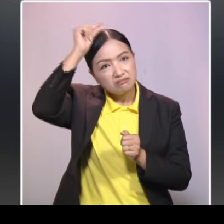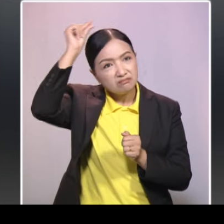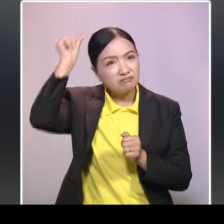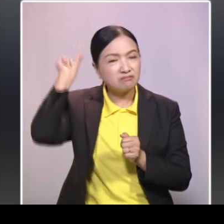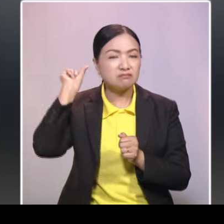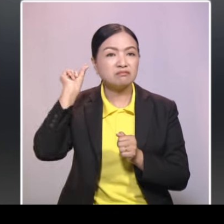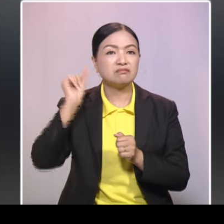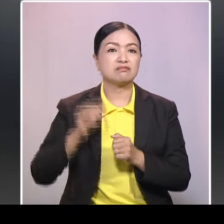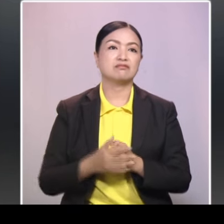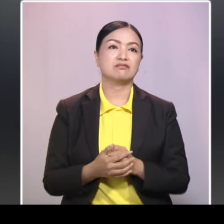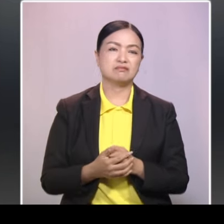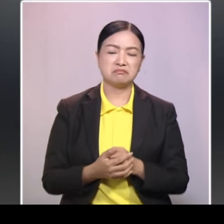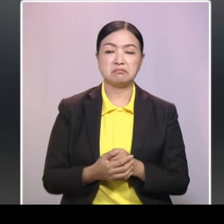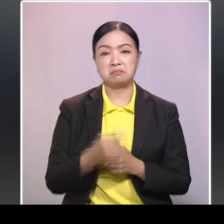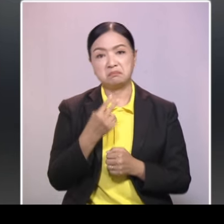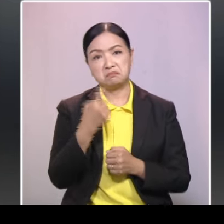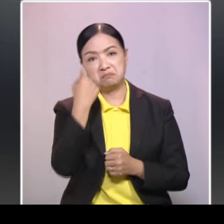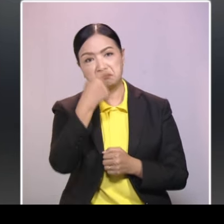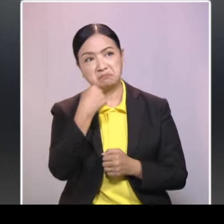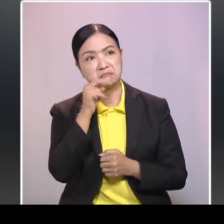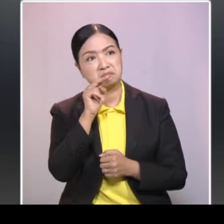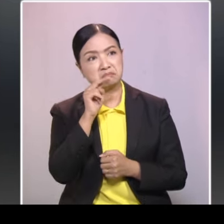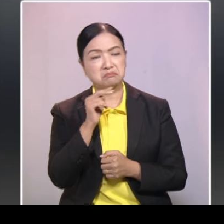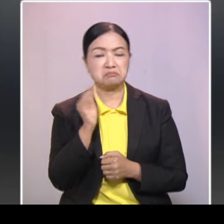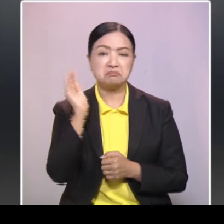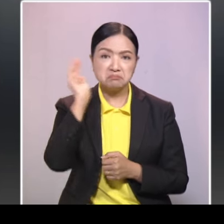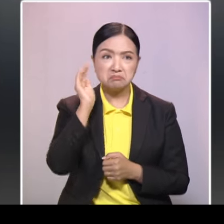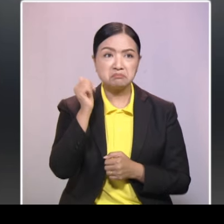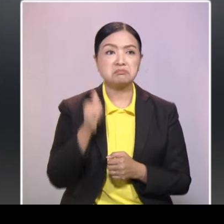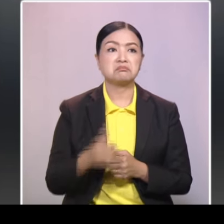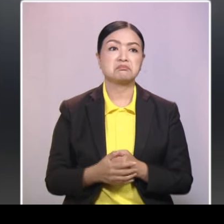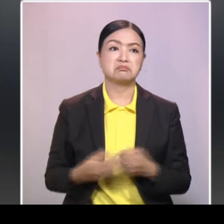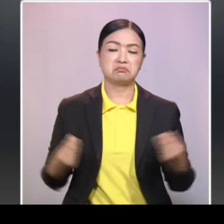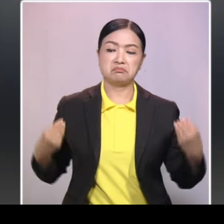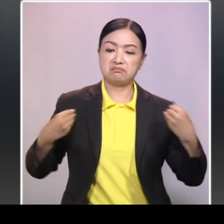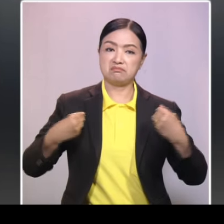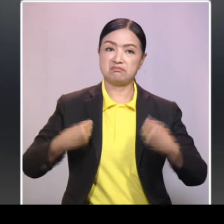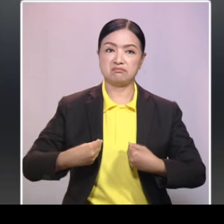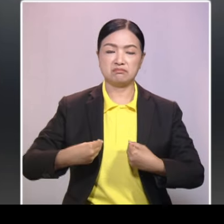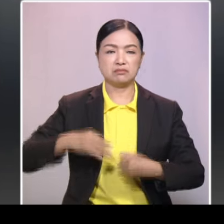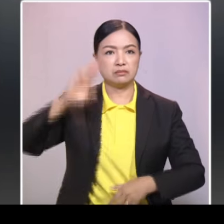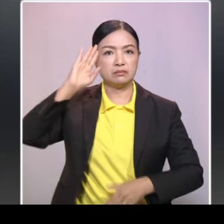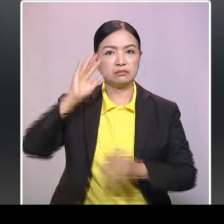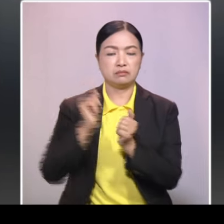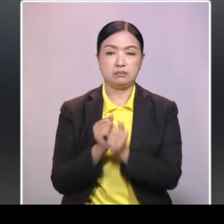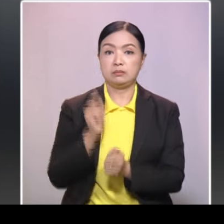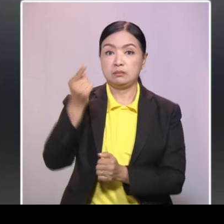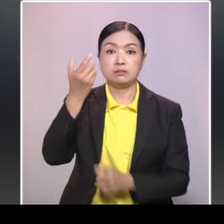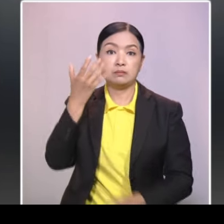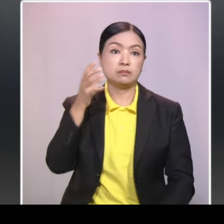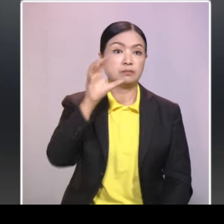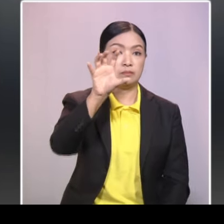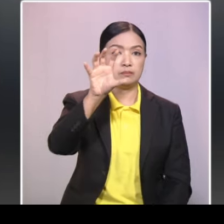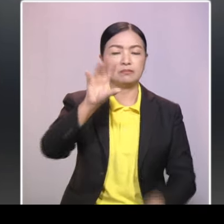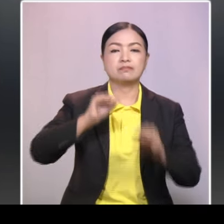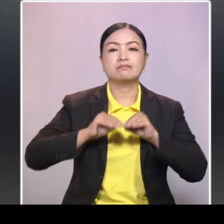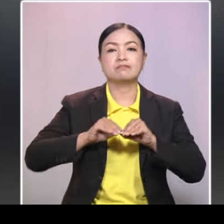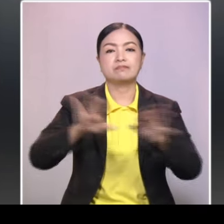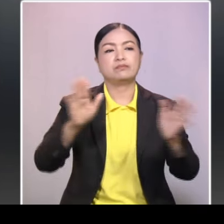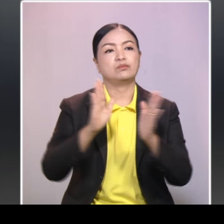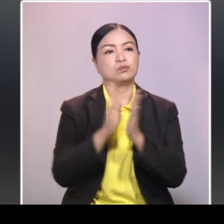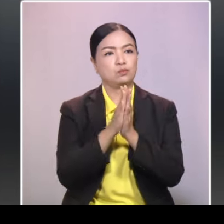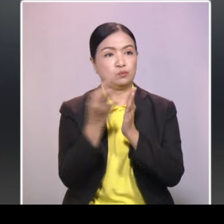ภาพนี้นะครับ เฎยๆ อยู่ใน Facebook